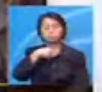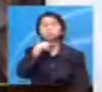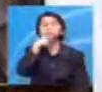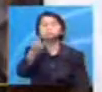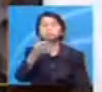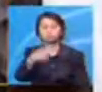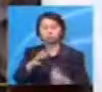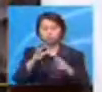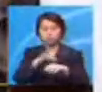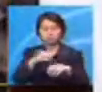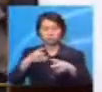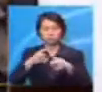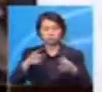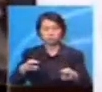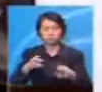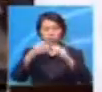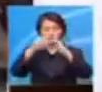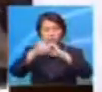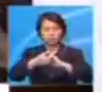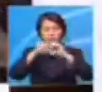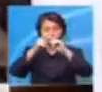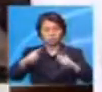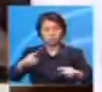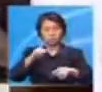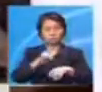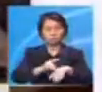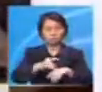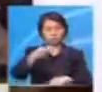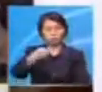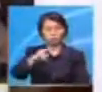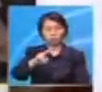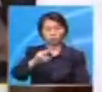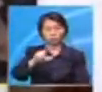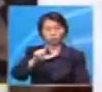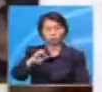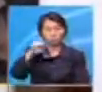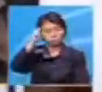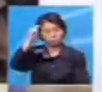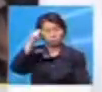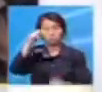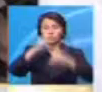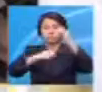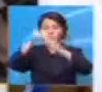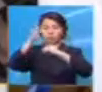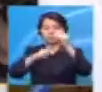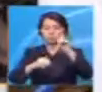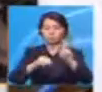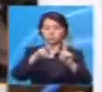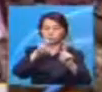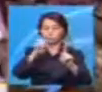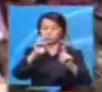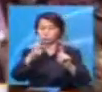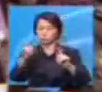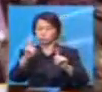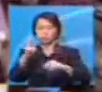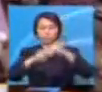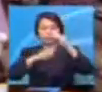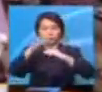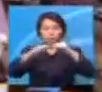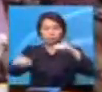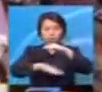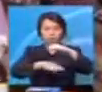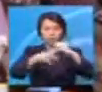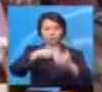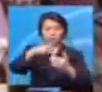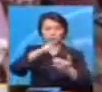itu semasa merasmikan dewan muhibah Kampung Nibong h Terengganu bangunan berharga rm130,000 ini yang dibina di bawah